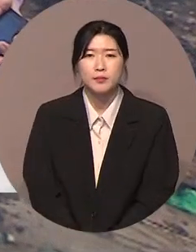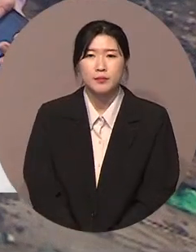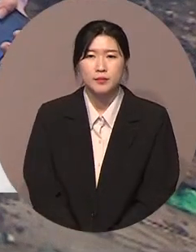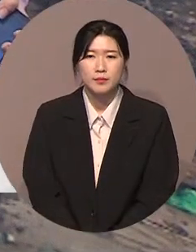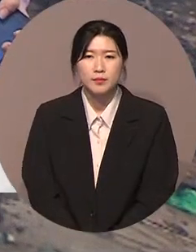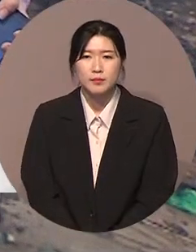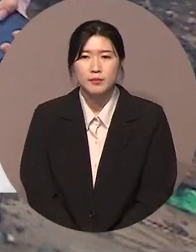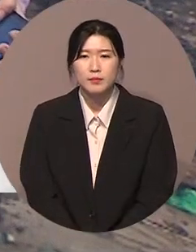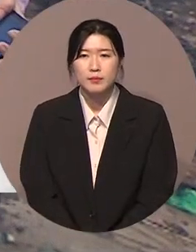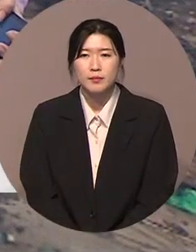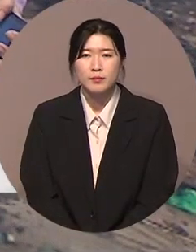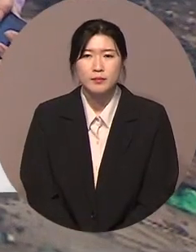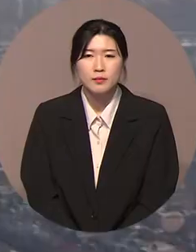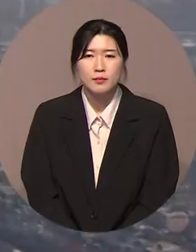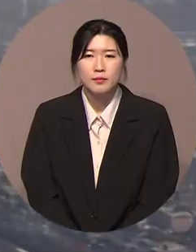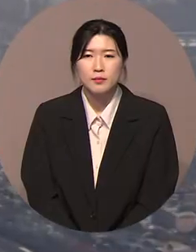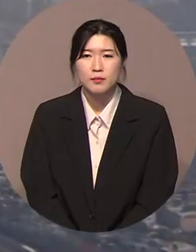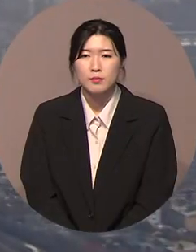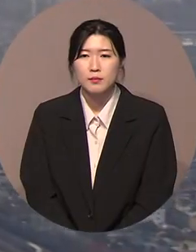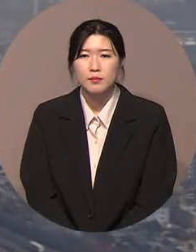기자가 보도합니다.